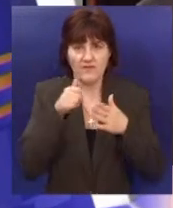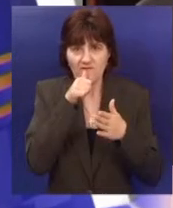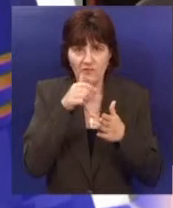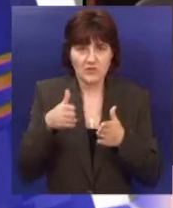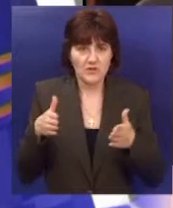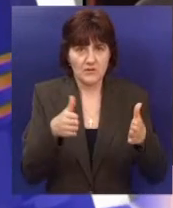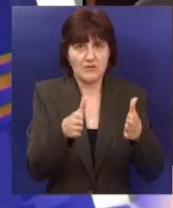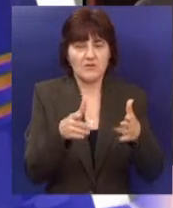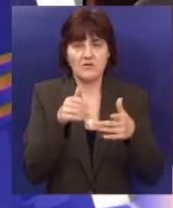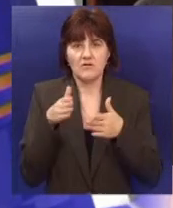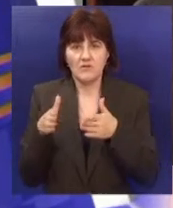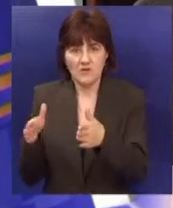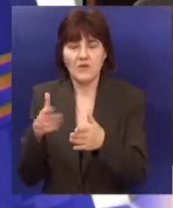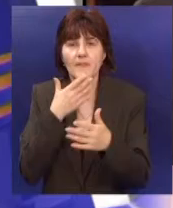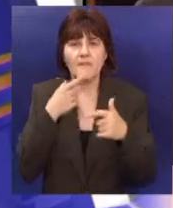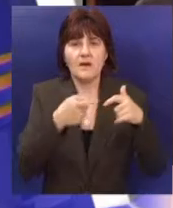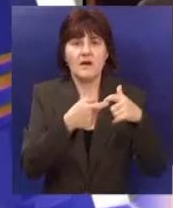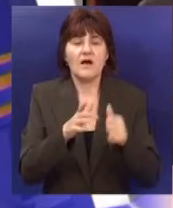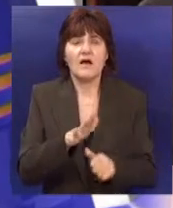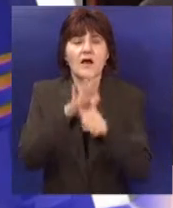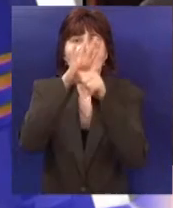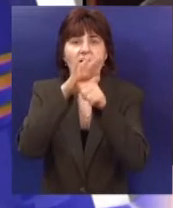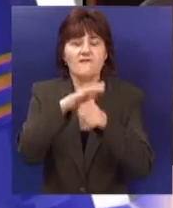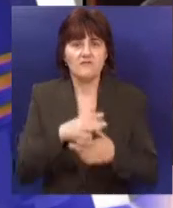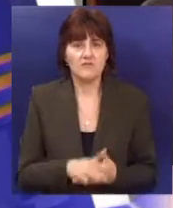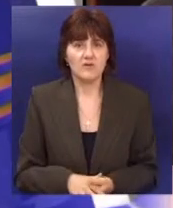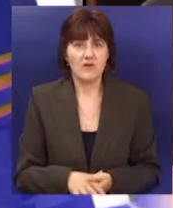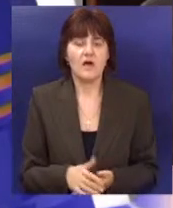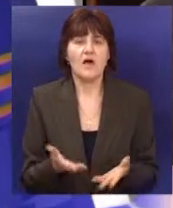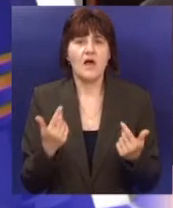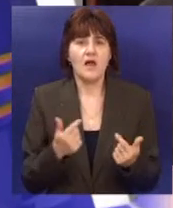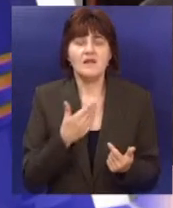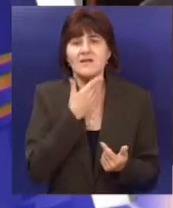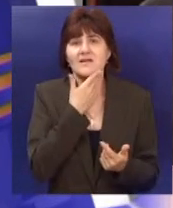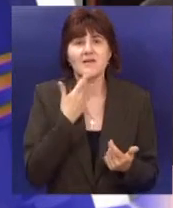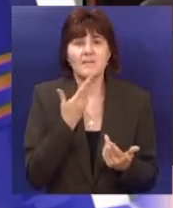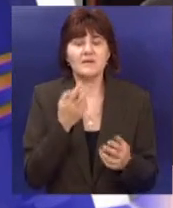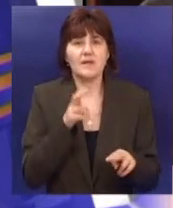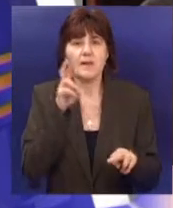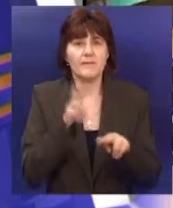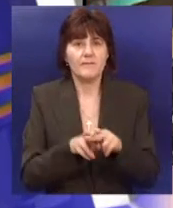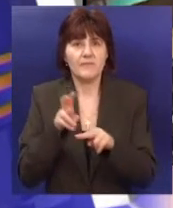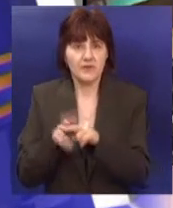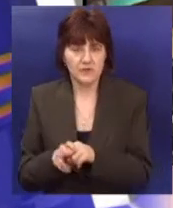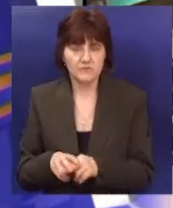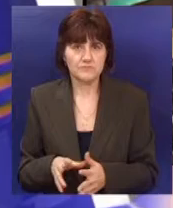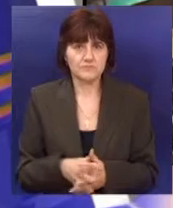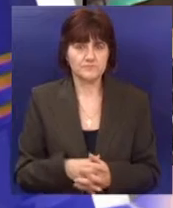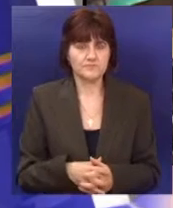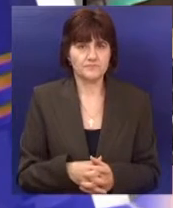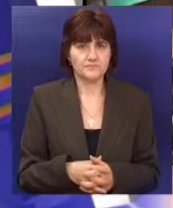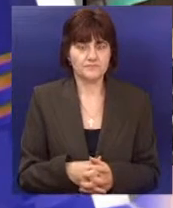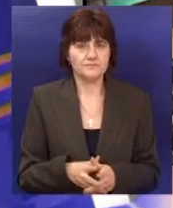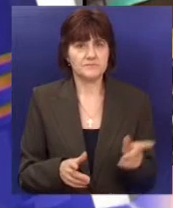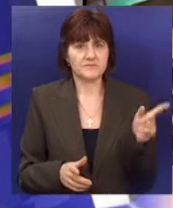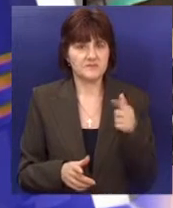slepi vodovi koji su blindirani sa jedne i sa druge strane. Znači, sve ulice imaju kanalizaciju, ali građani nemaju priključke.